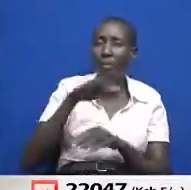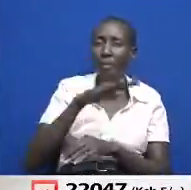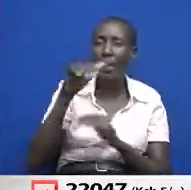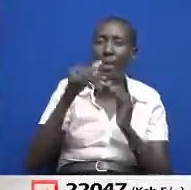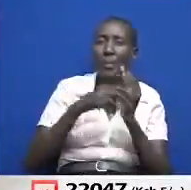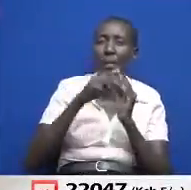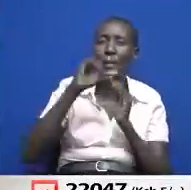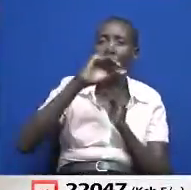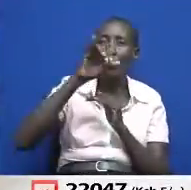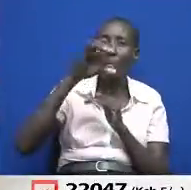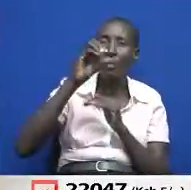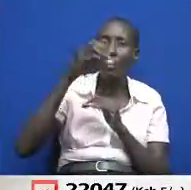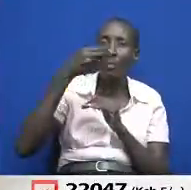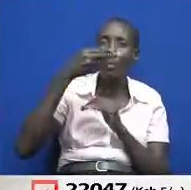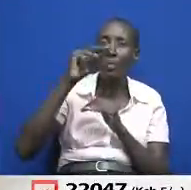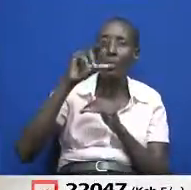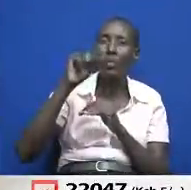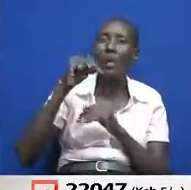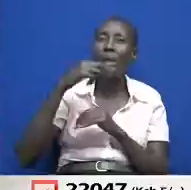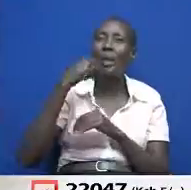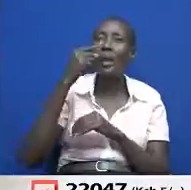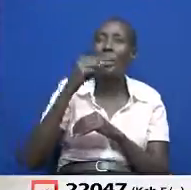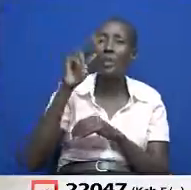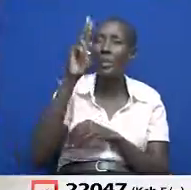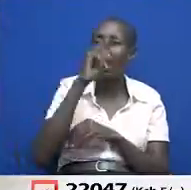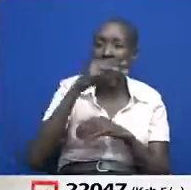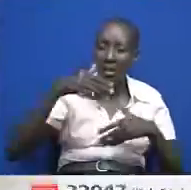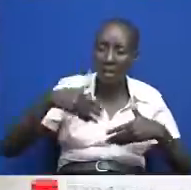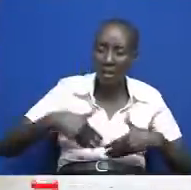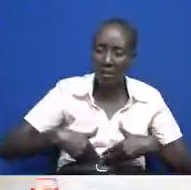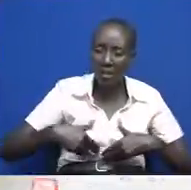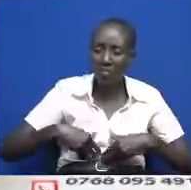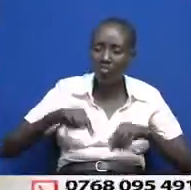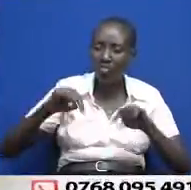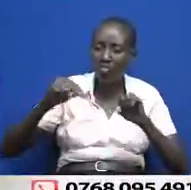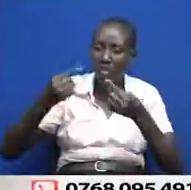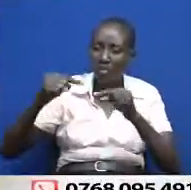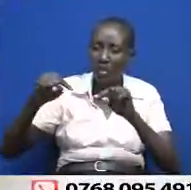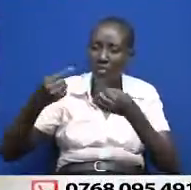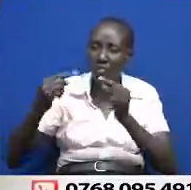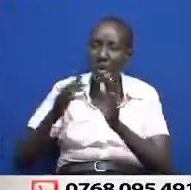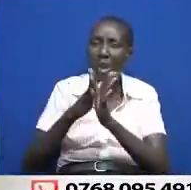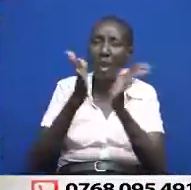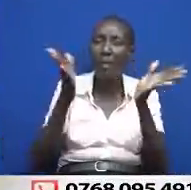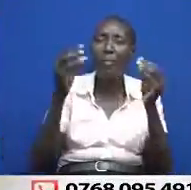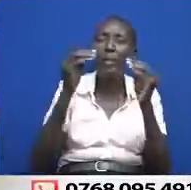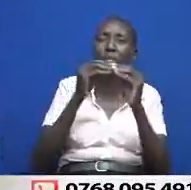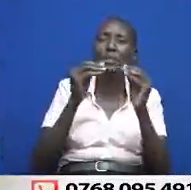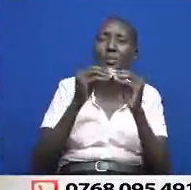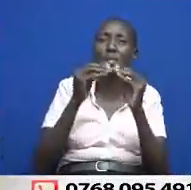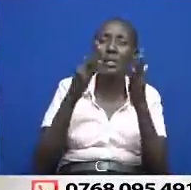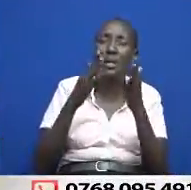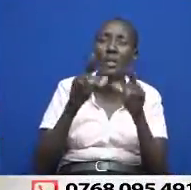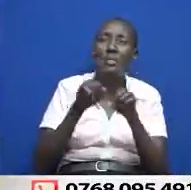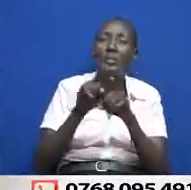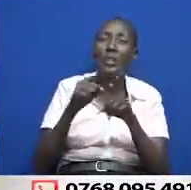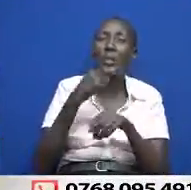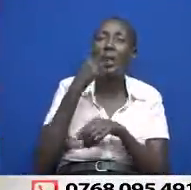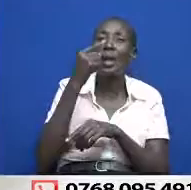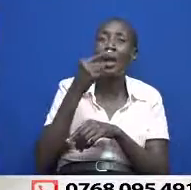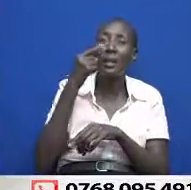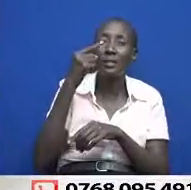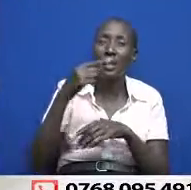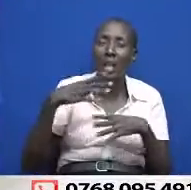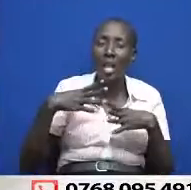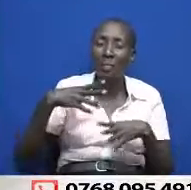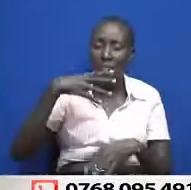kila anachotaja kuwa anatumia vijana kuzua rabsha kwenye mikutano ya umma, jambo ambalo ameweka wazi kuwa ni kero kwa wakazi